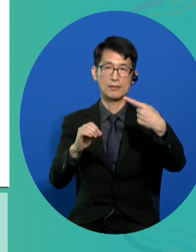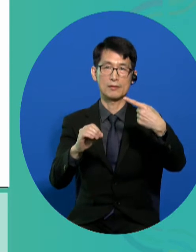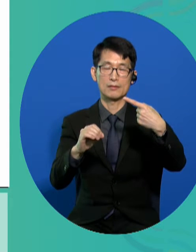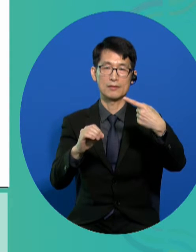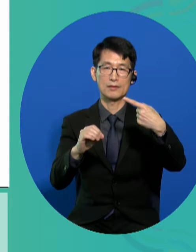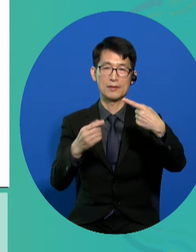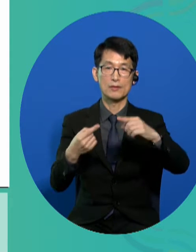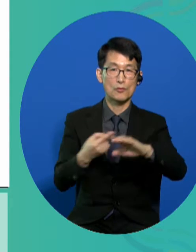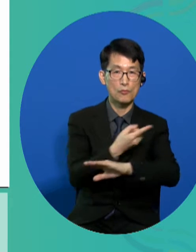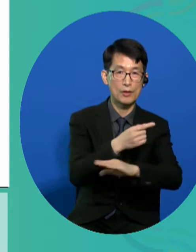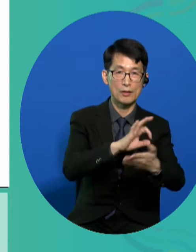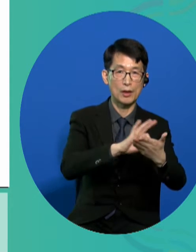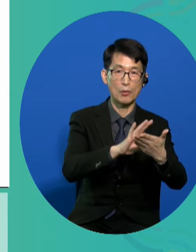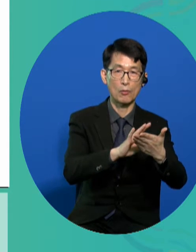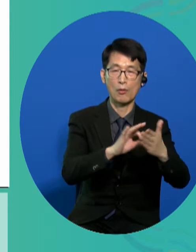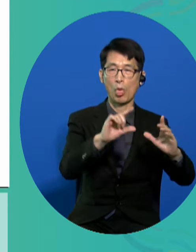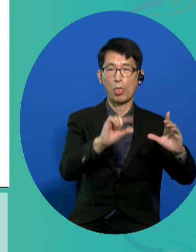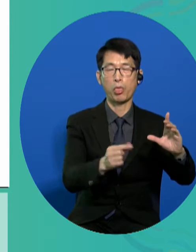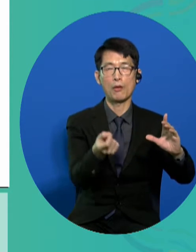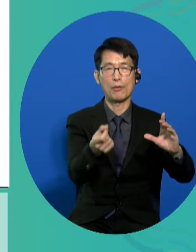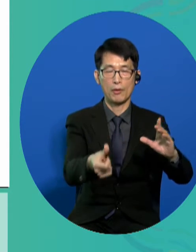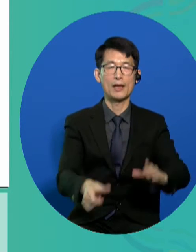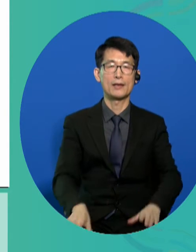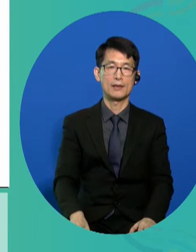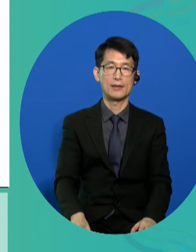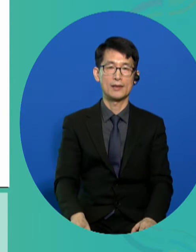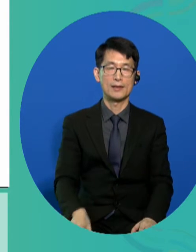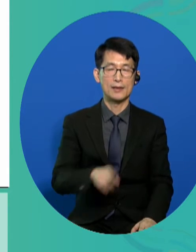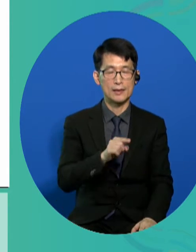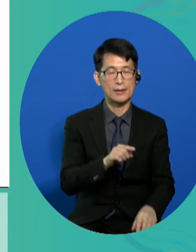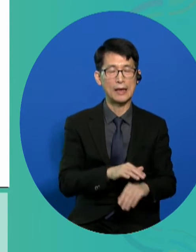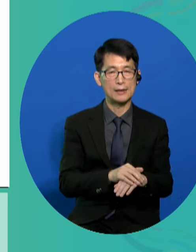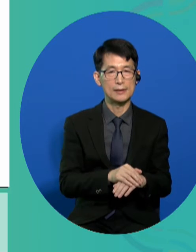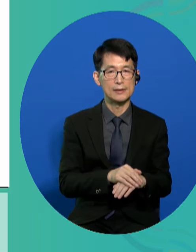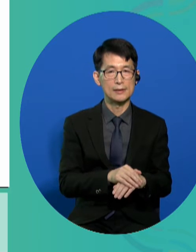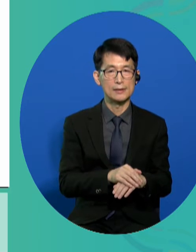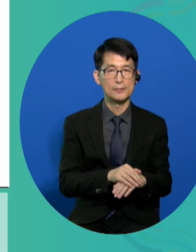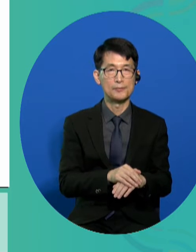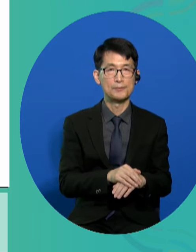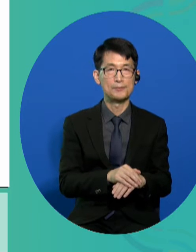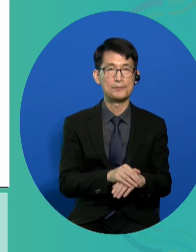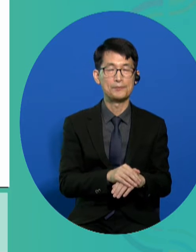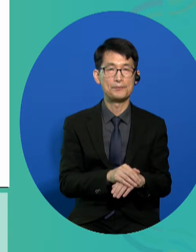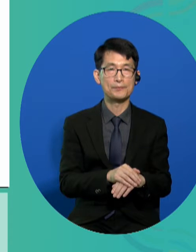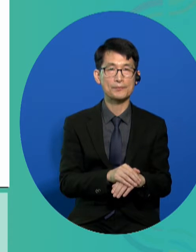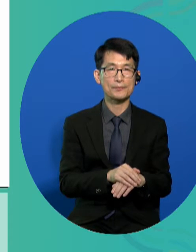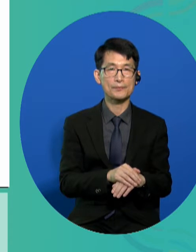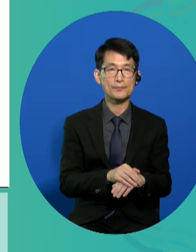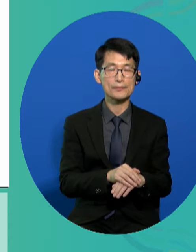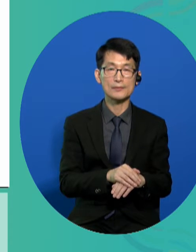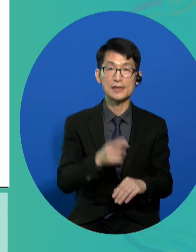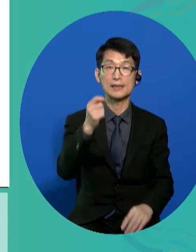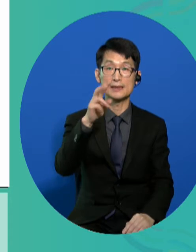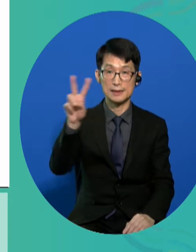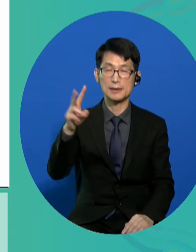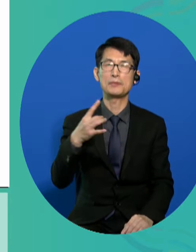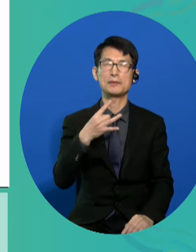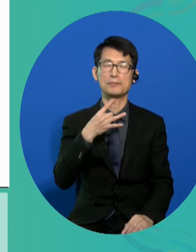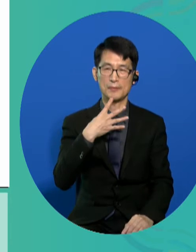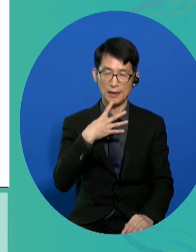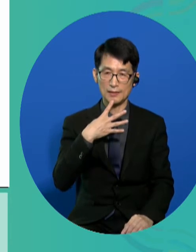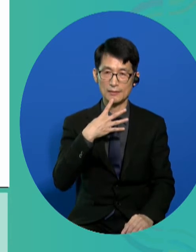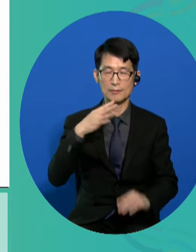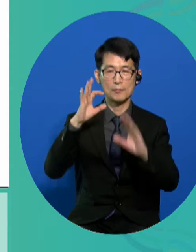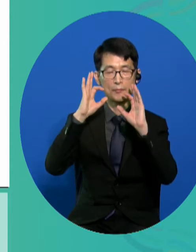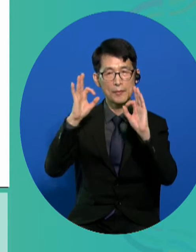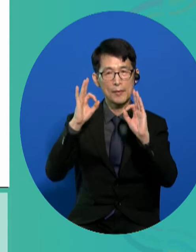디지털 포용 관련돼서 긍정적인 정책 조치를 취한 것 중에서는 가장 높은 퍼센티지입니다. 텔레비전과 관련해서 말이죠.